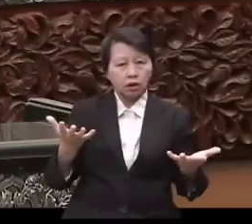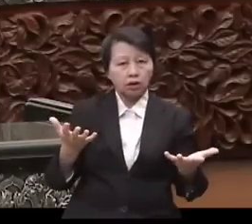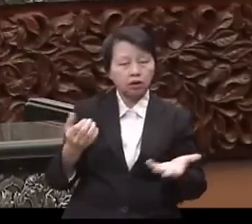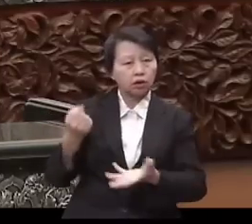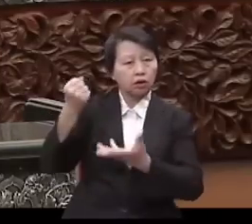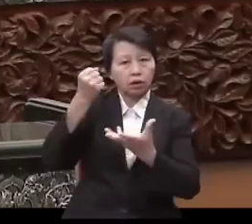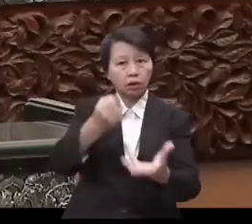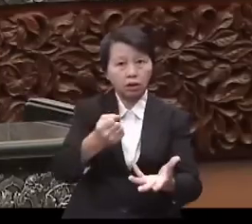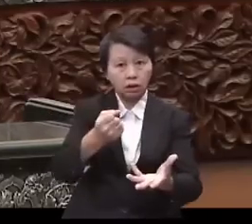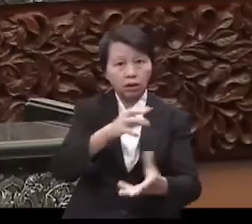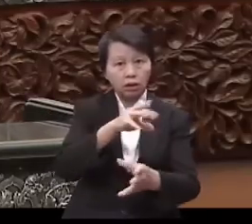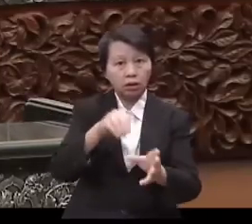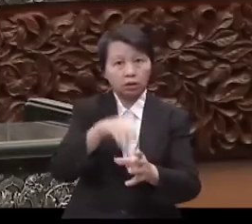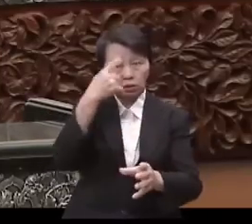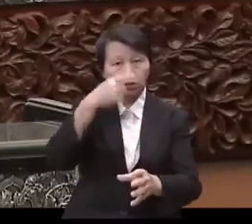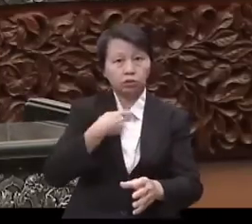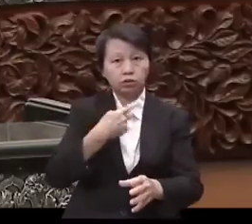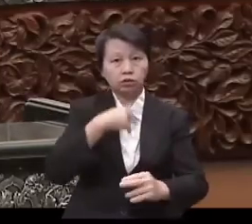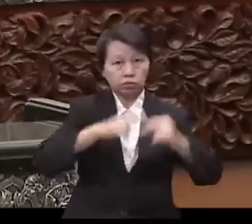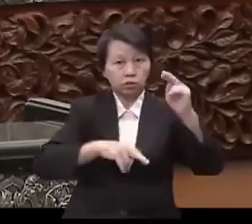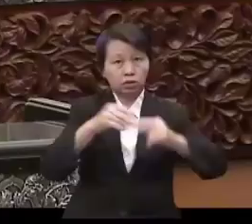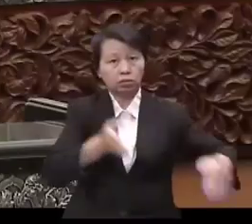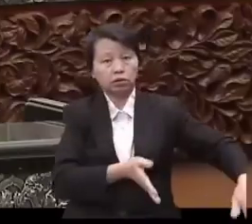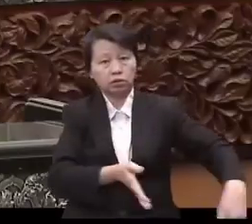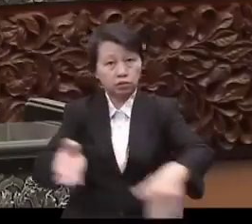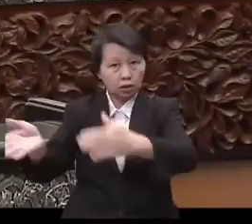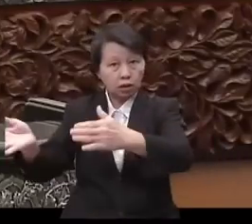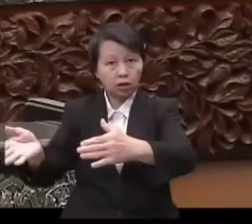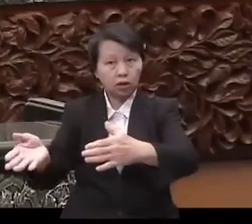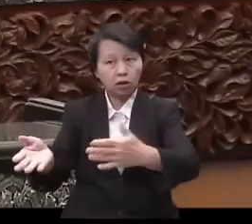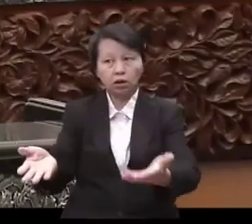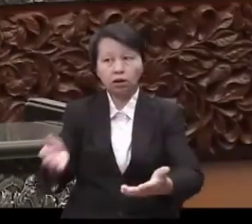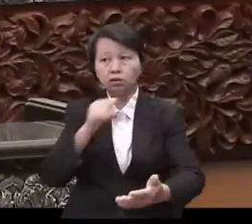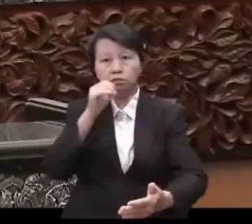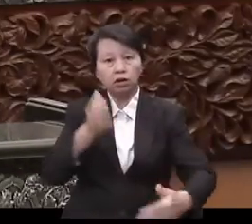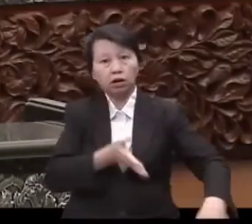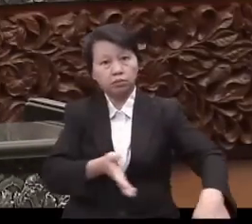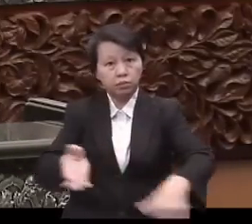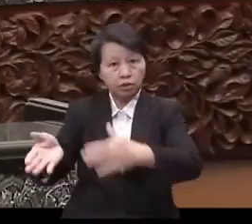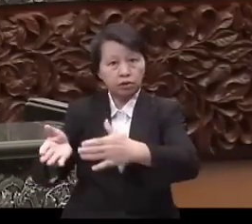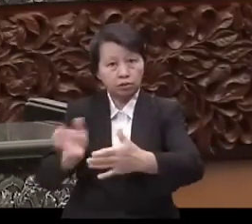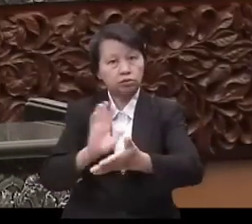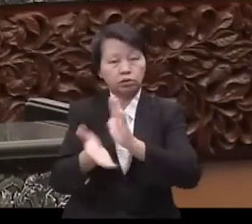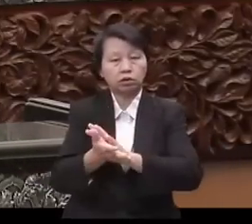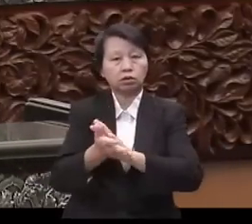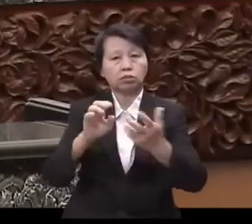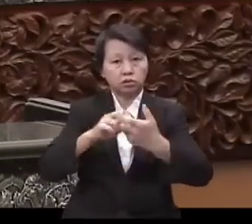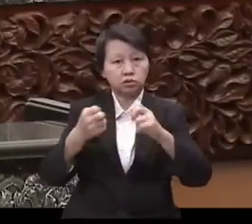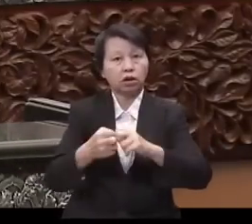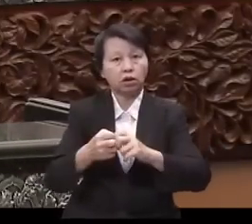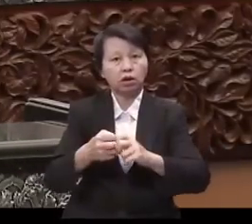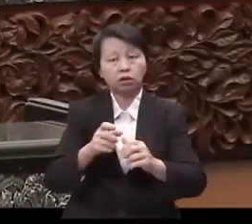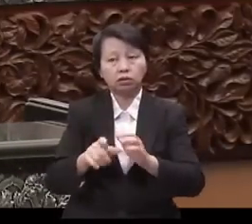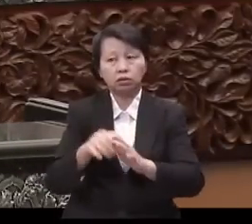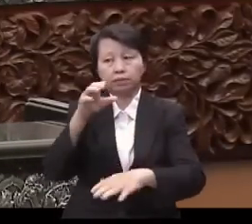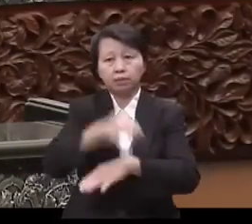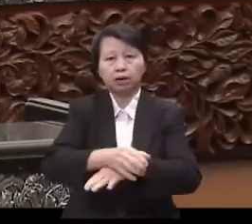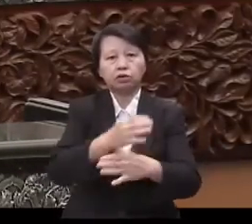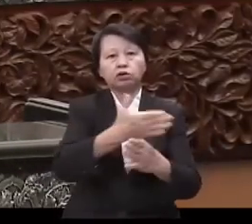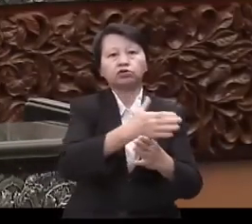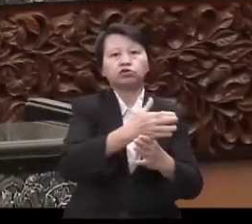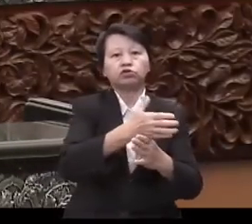peruntukan ini termasuk untuk kita membina jalan sebelah? Kalau kita tak bina, kita akan menjadi masalah sebab kita terpaksa